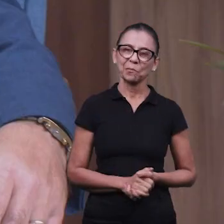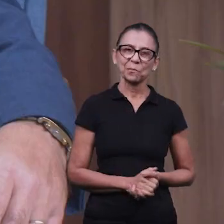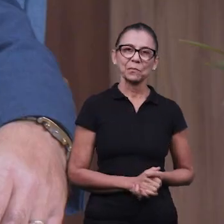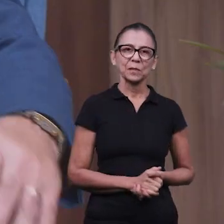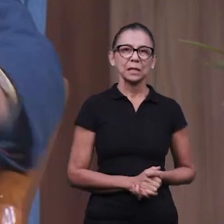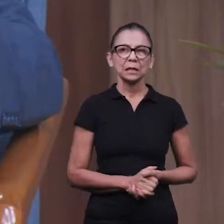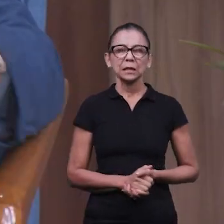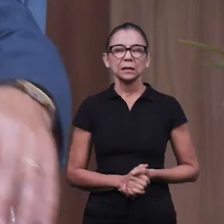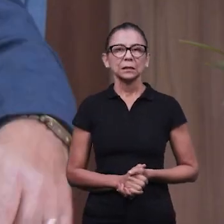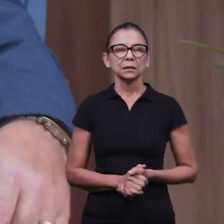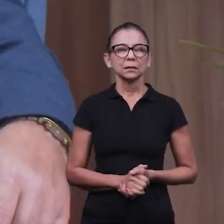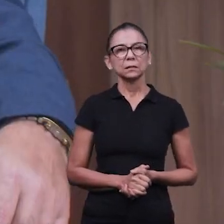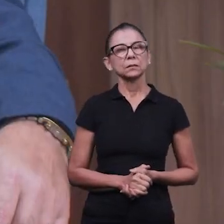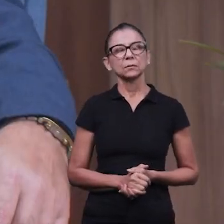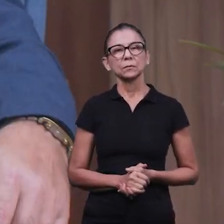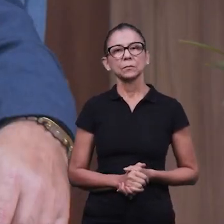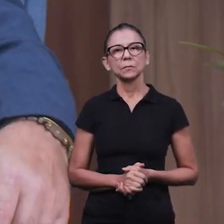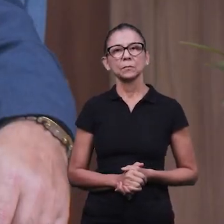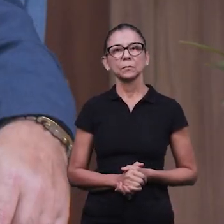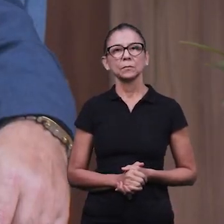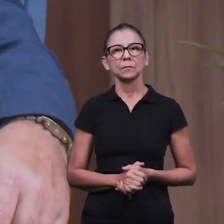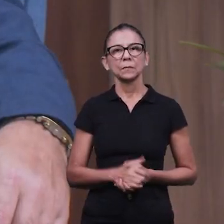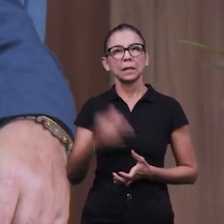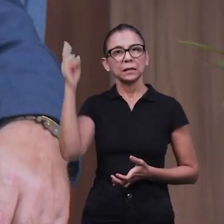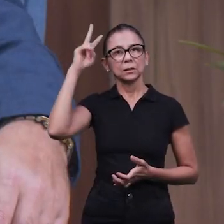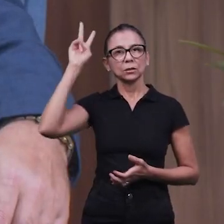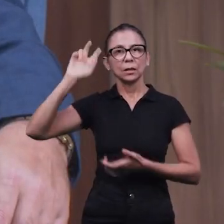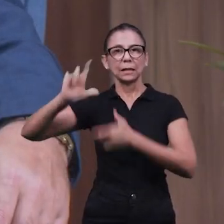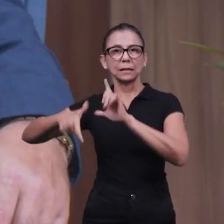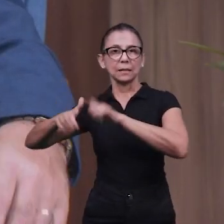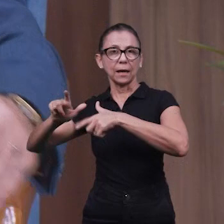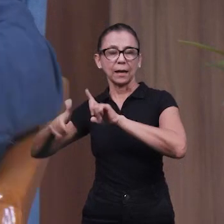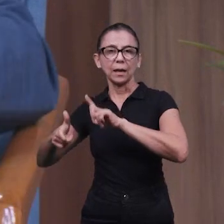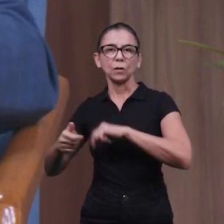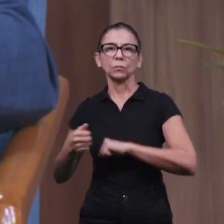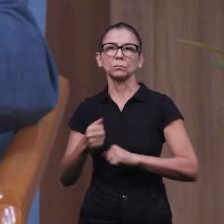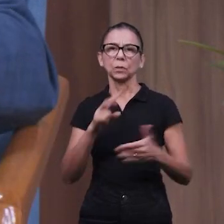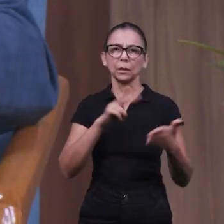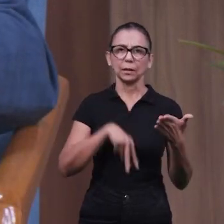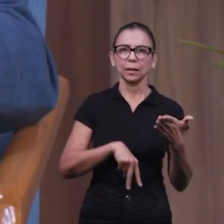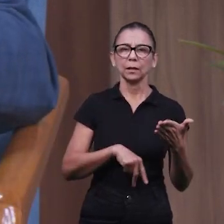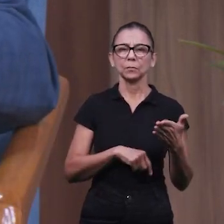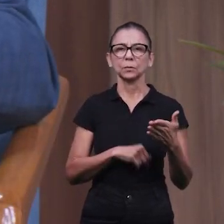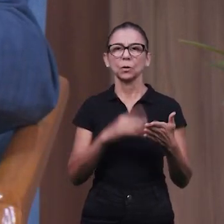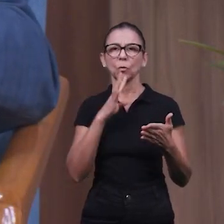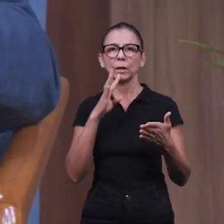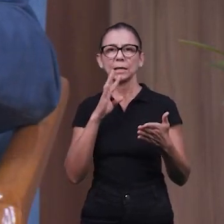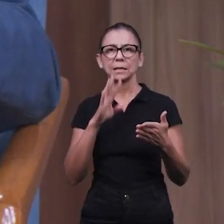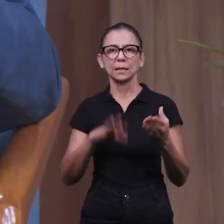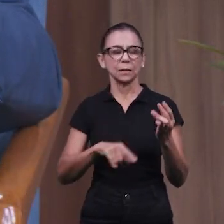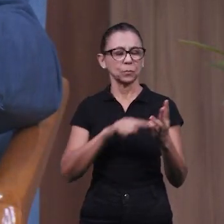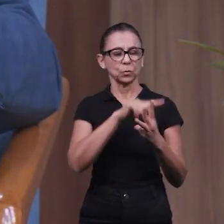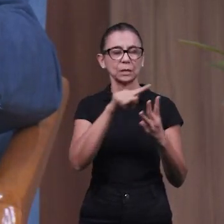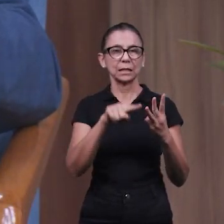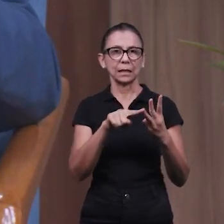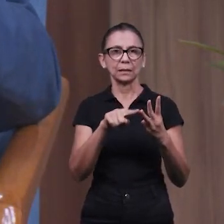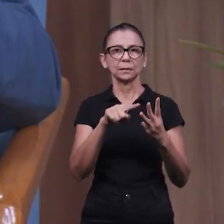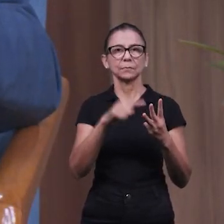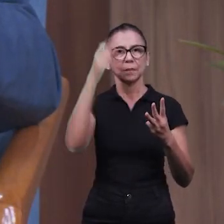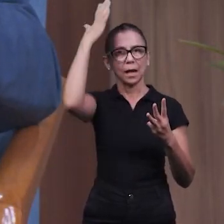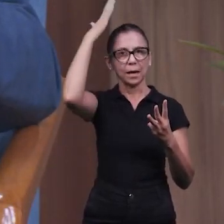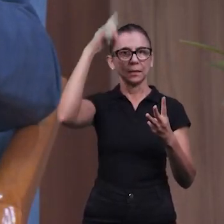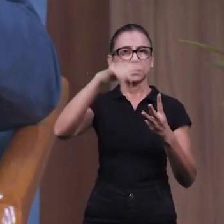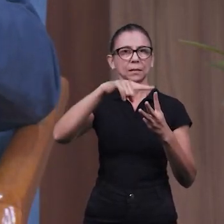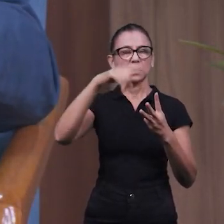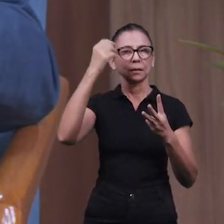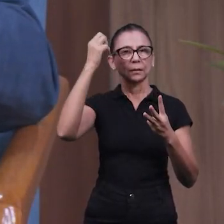et pour toute votre famille. Quand nous lisons sur l'histoire d'Israël, nous connaissons